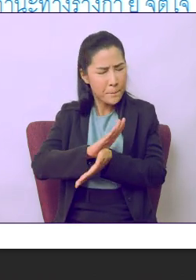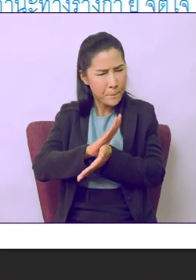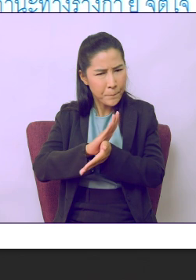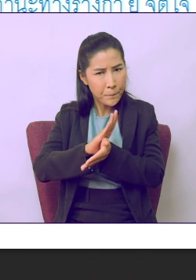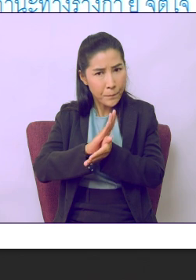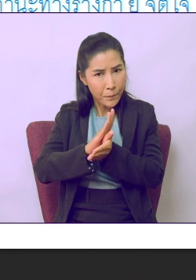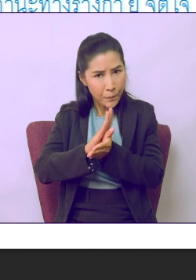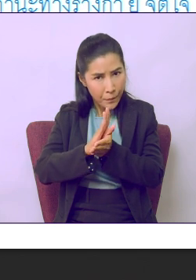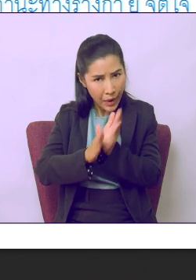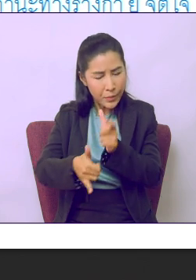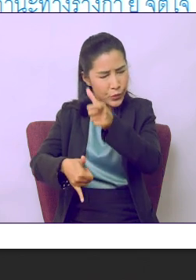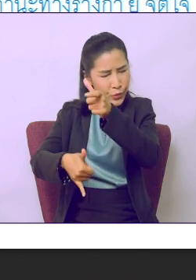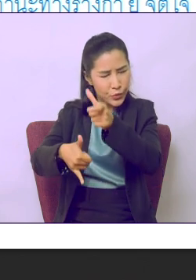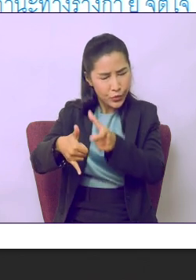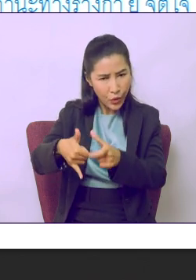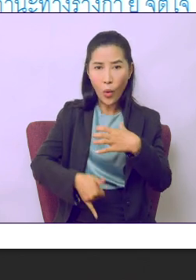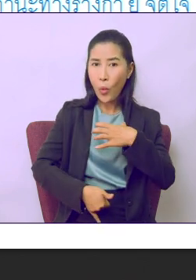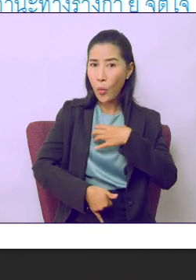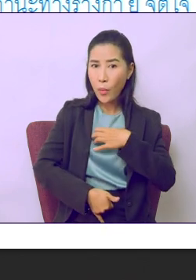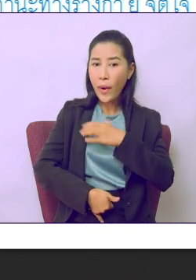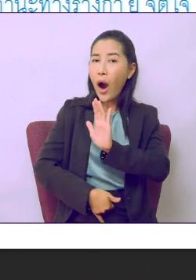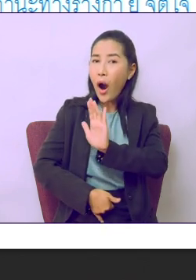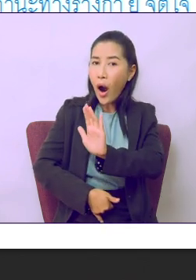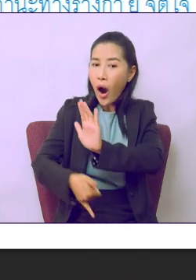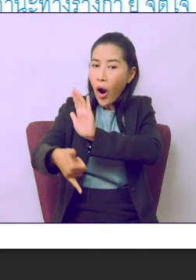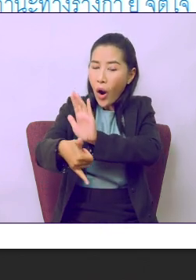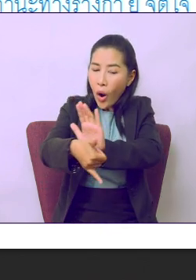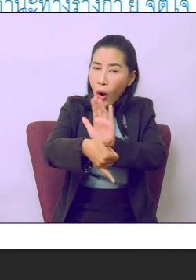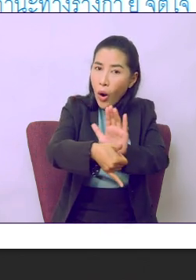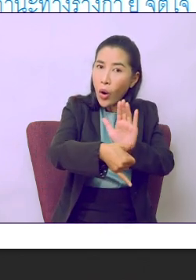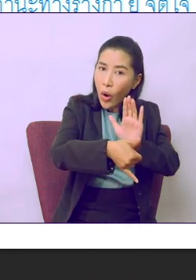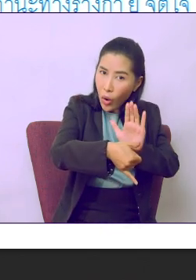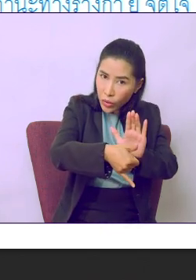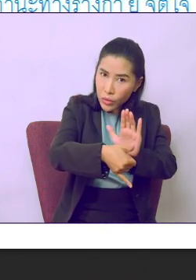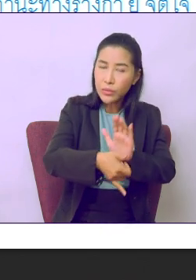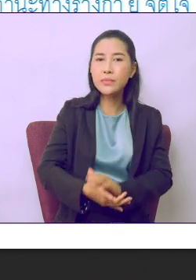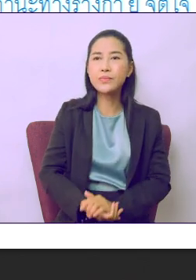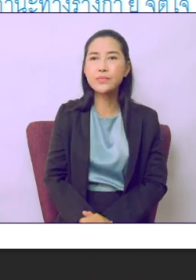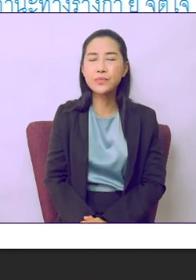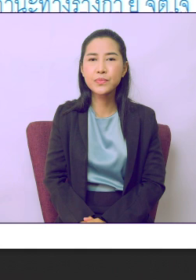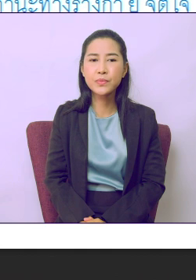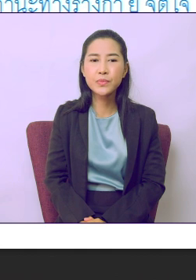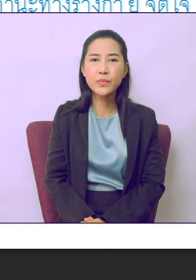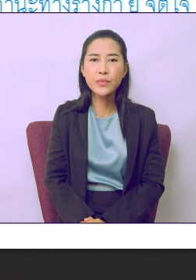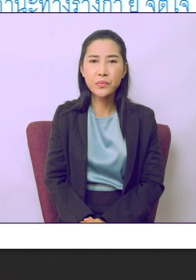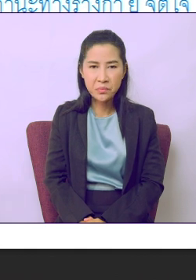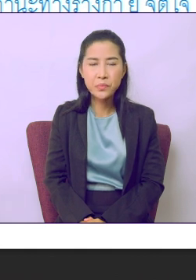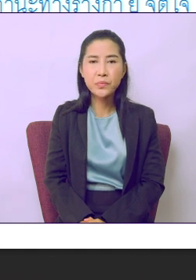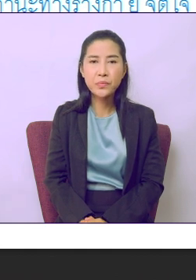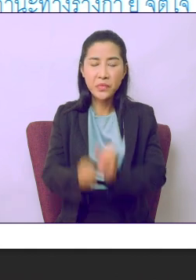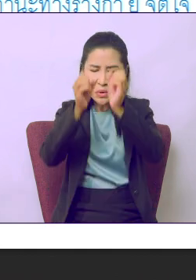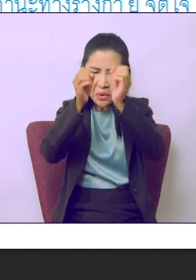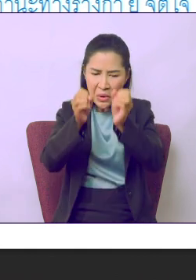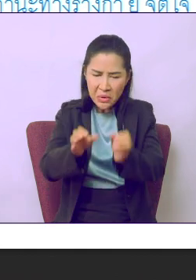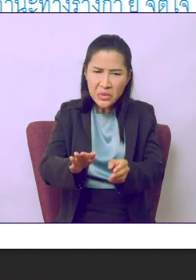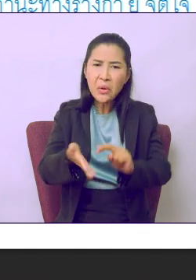สภาพและความต้องการนะครับของแต่ละบุคคลนะครับนี่อาจารย์อาจารย์ท่านตีความเนาะนะ